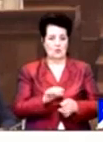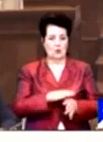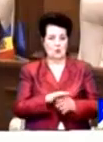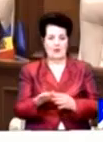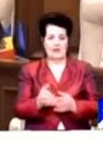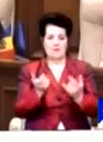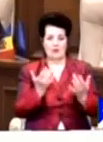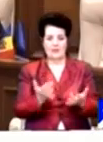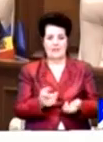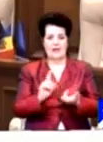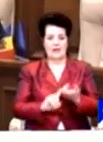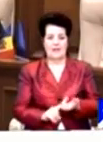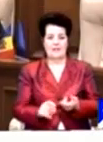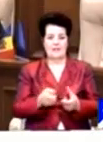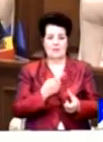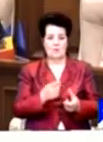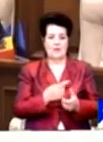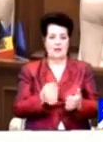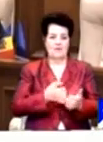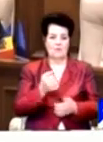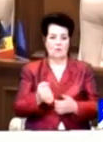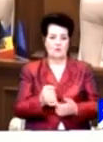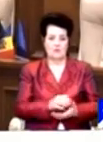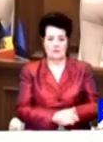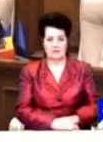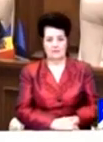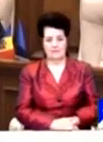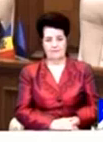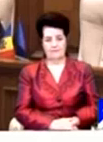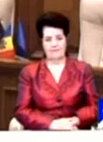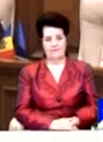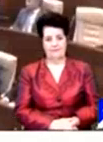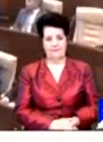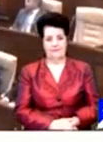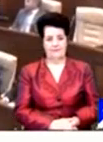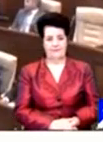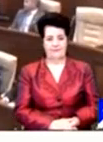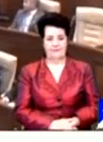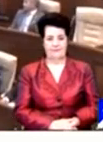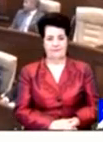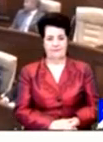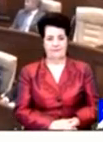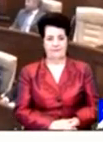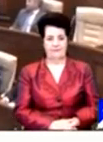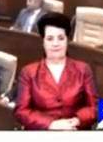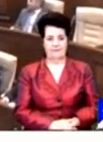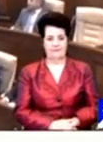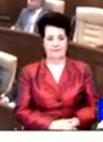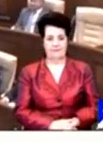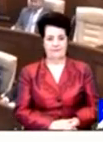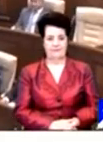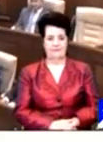îndeplinea cerințele legate de numire în funcție.